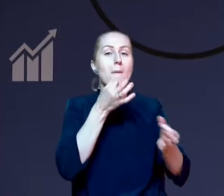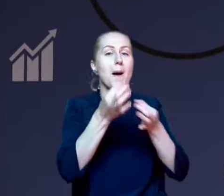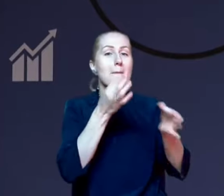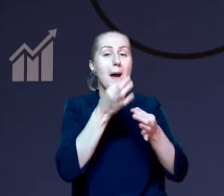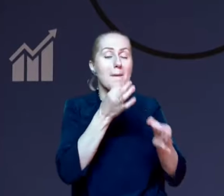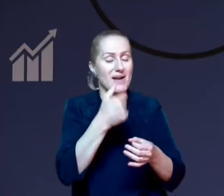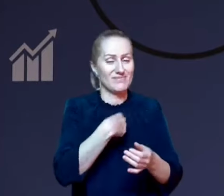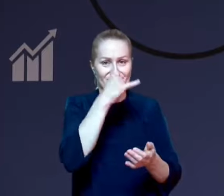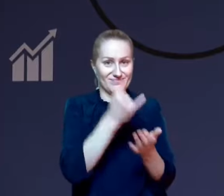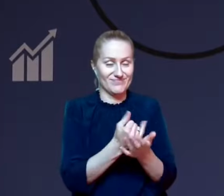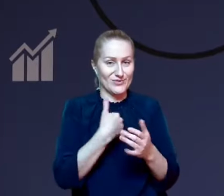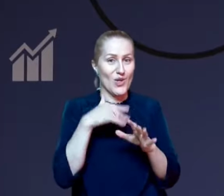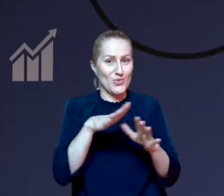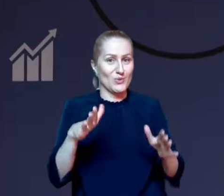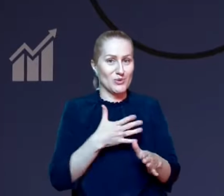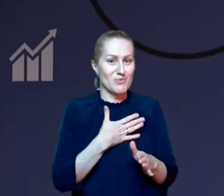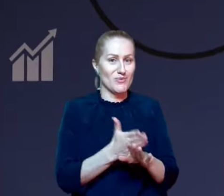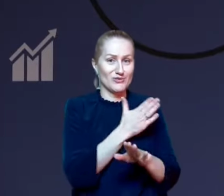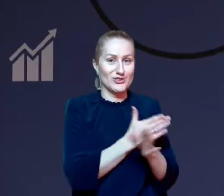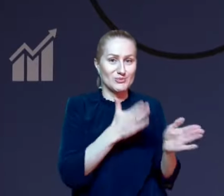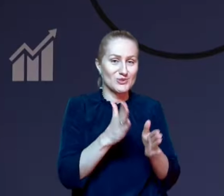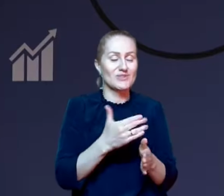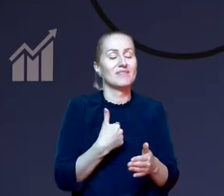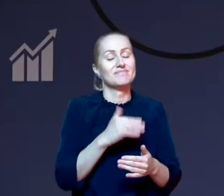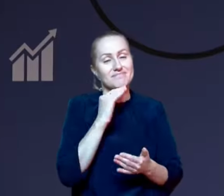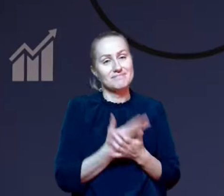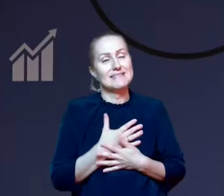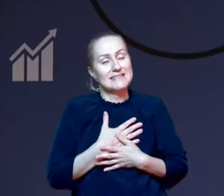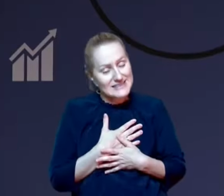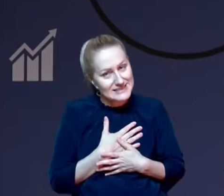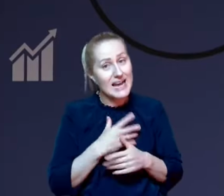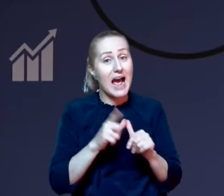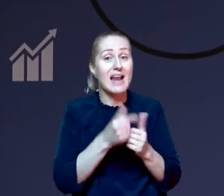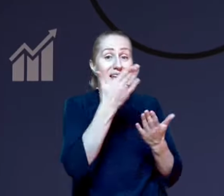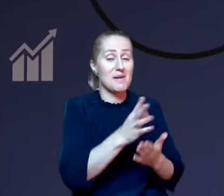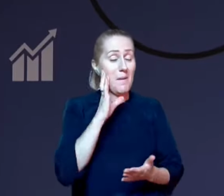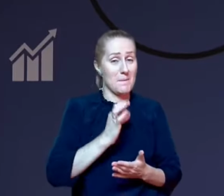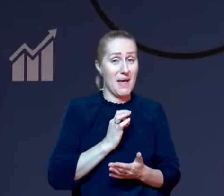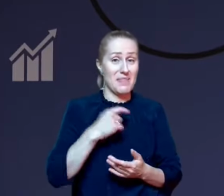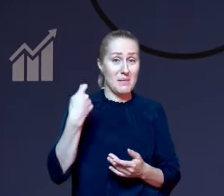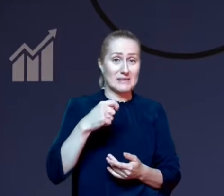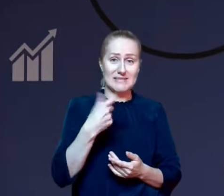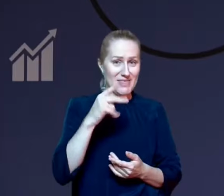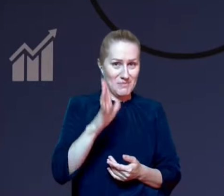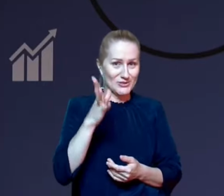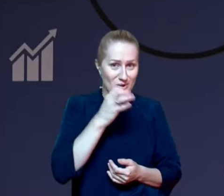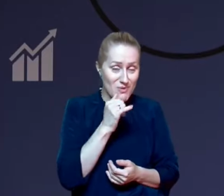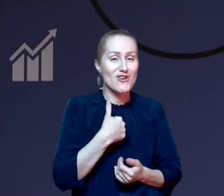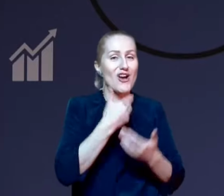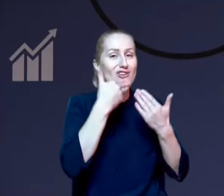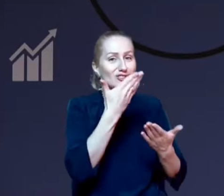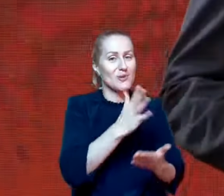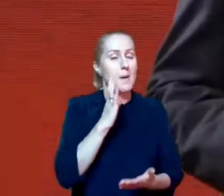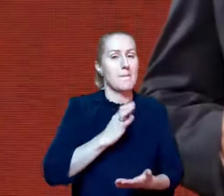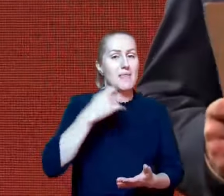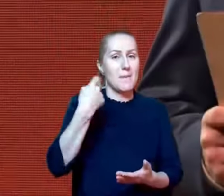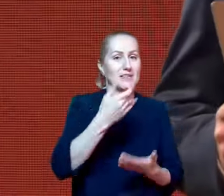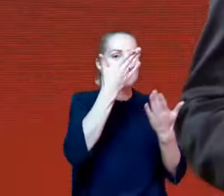miałem przygotowane, nad czym ubolewam. Mam nadzieję, że pan prezydent się nie obrazi. Bardzo dziękuję panu prezydentowi, pani